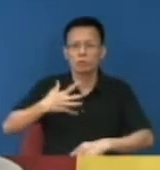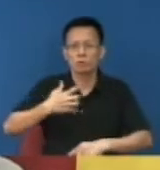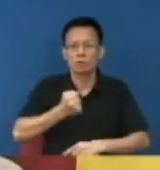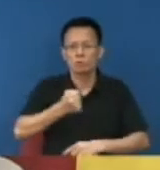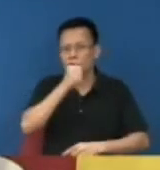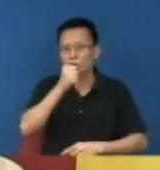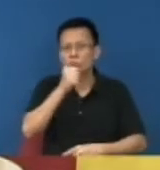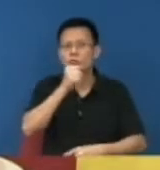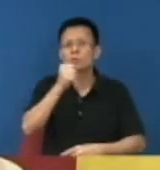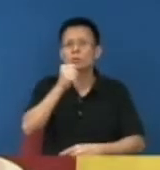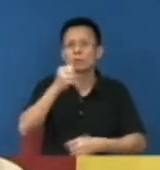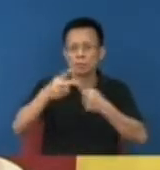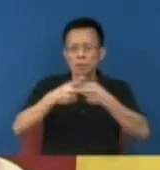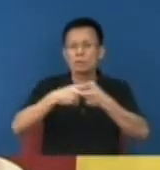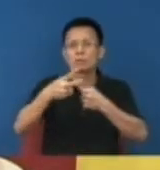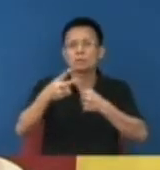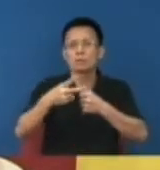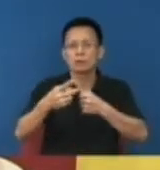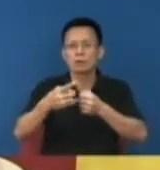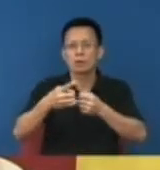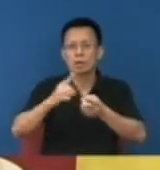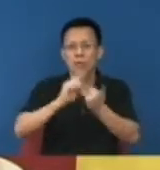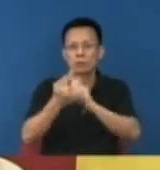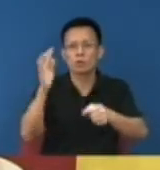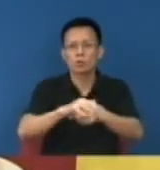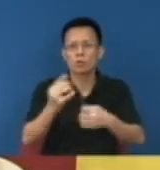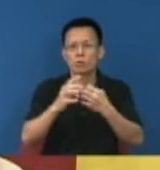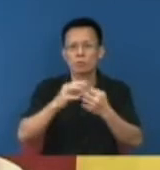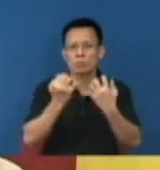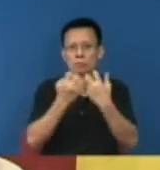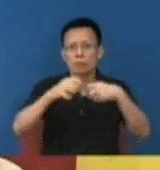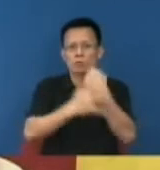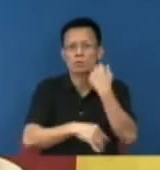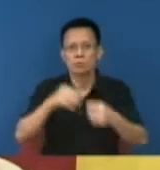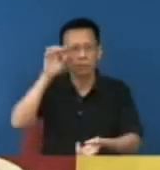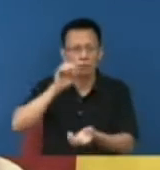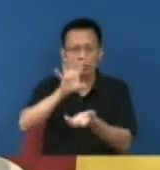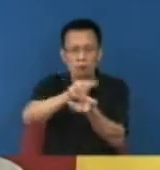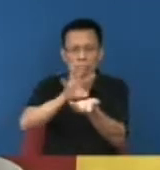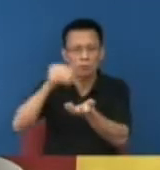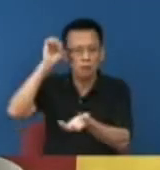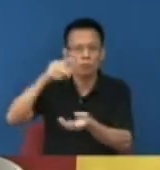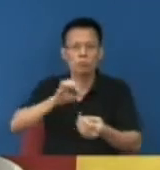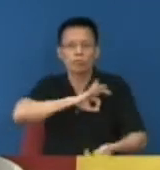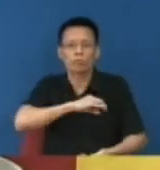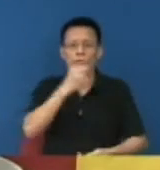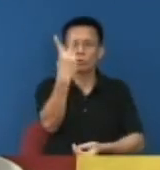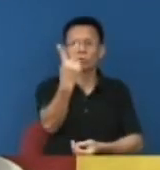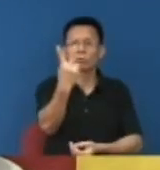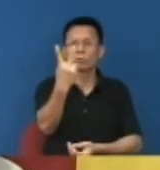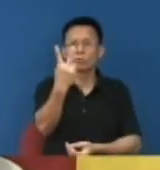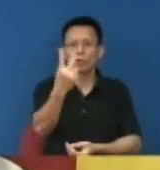嘅就遞補機制舉行嘅所謂公開諮詢會，兩場加